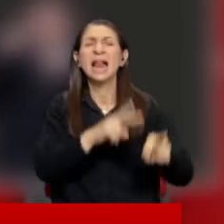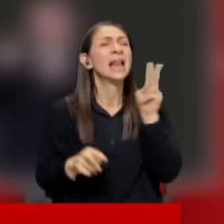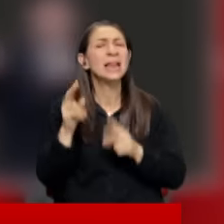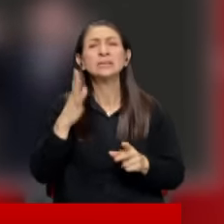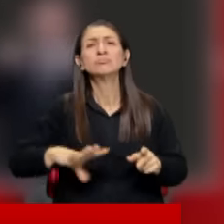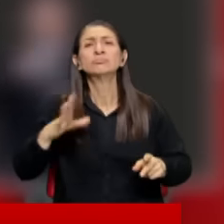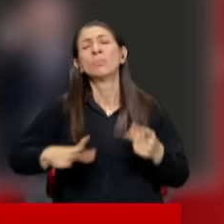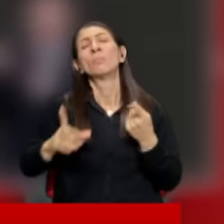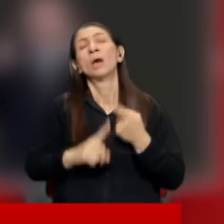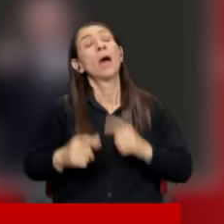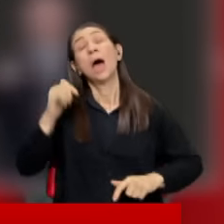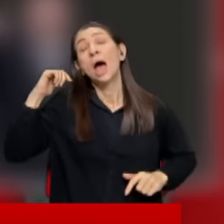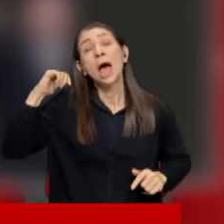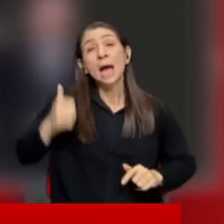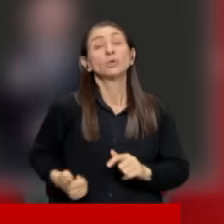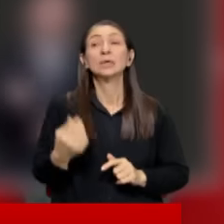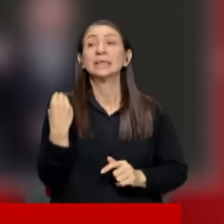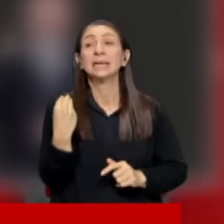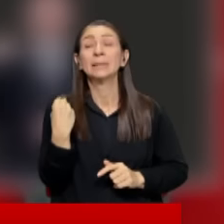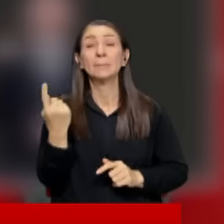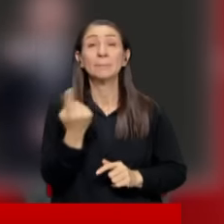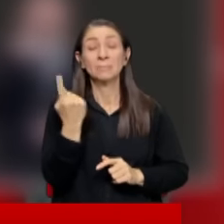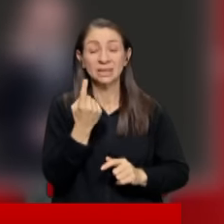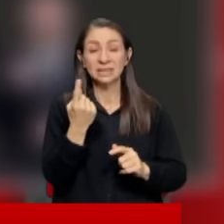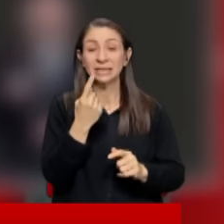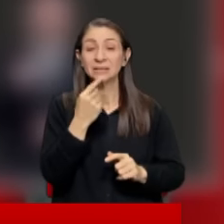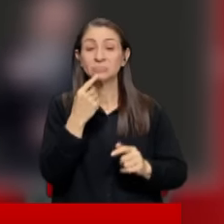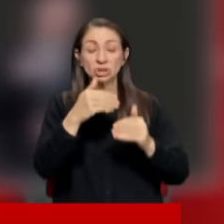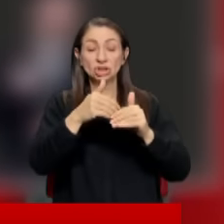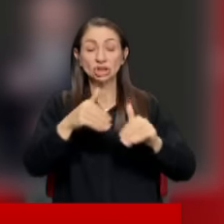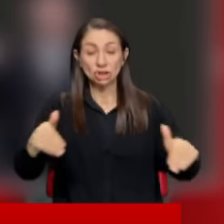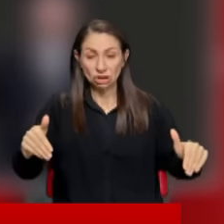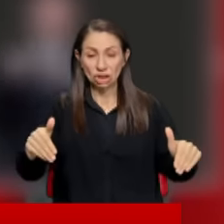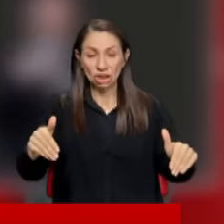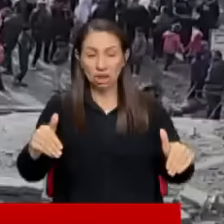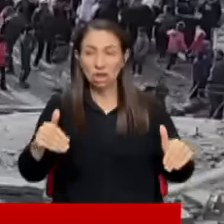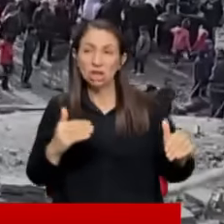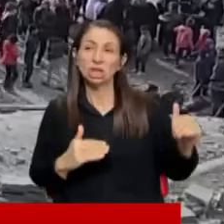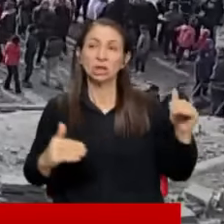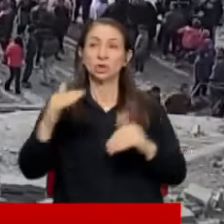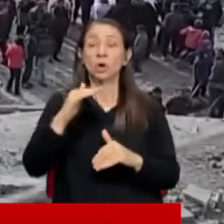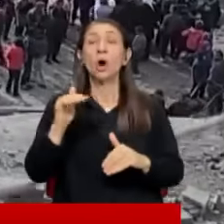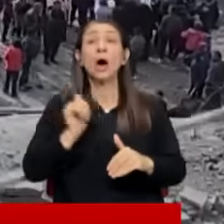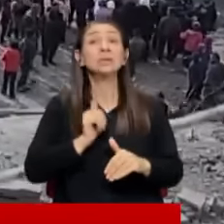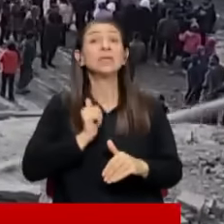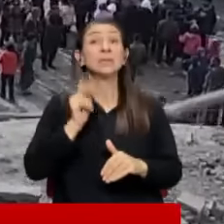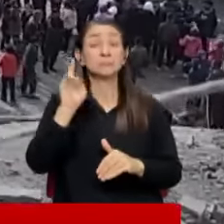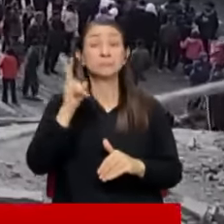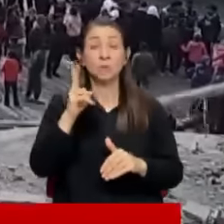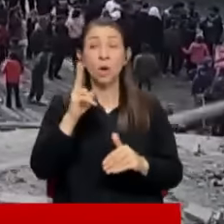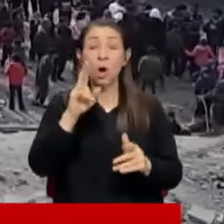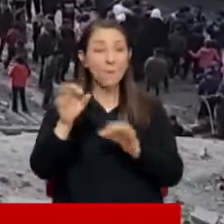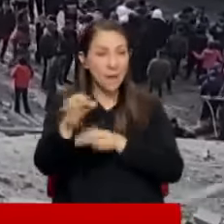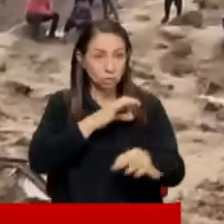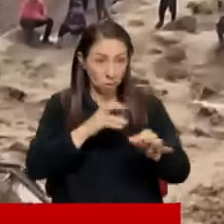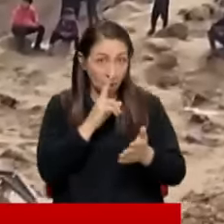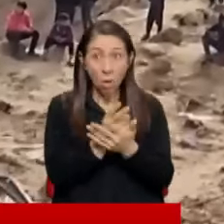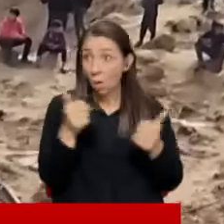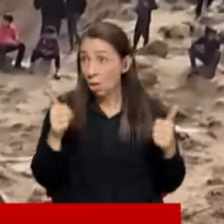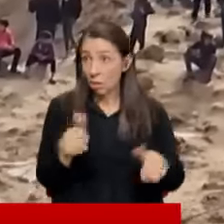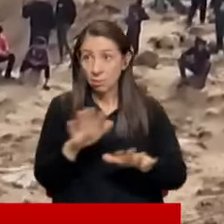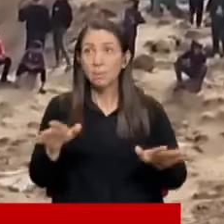politikasında her gün yeni bir kırmızı çizgiyi aşıyor. Ordunun operasyon kararını onaylamasının ardından